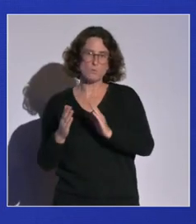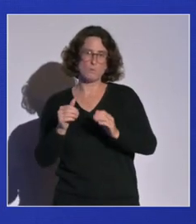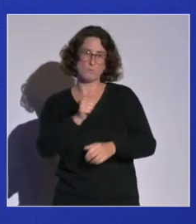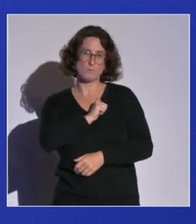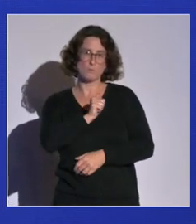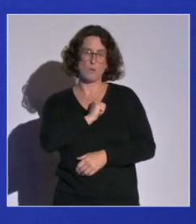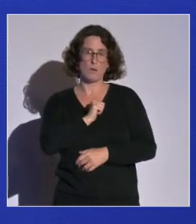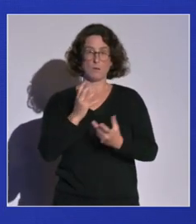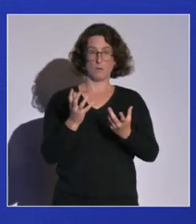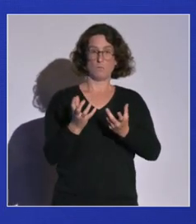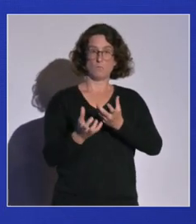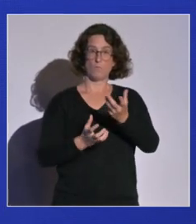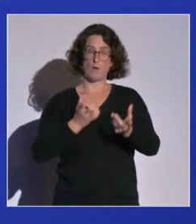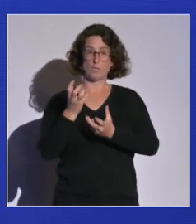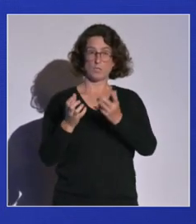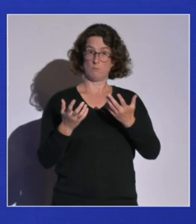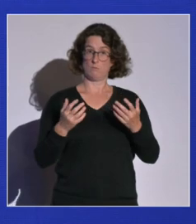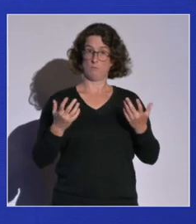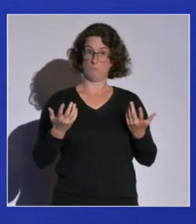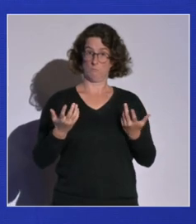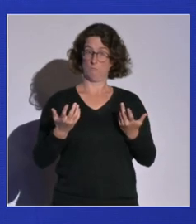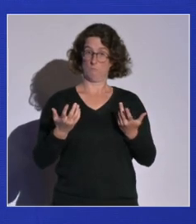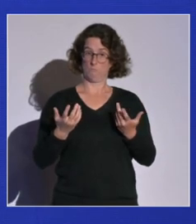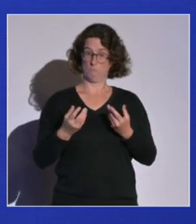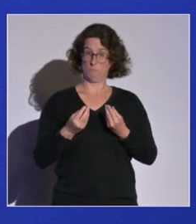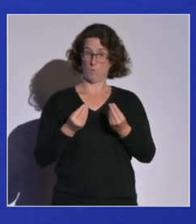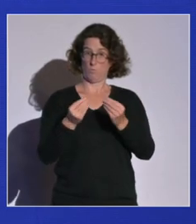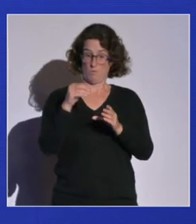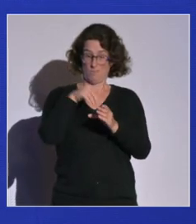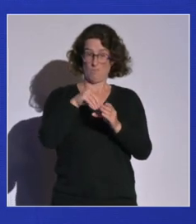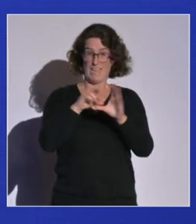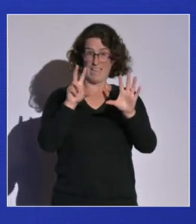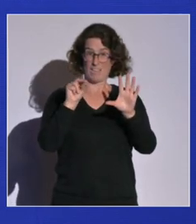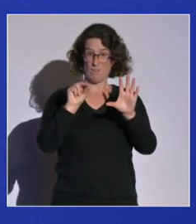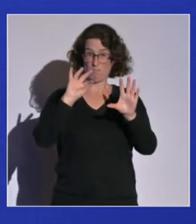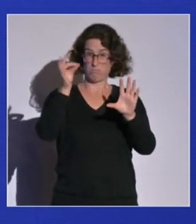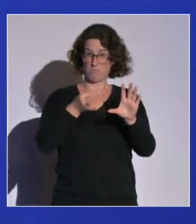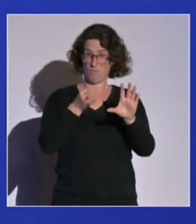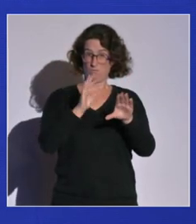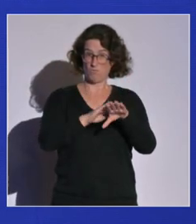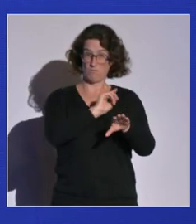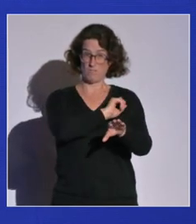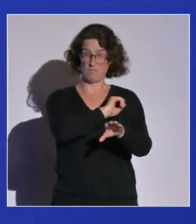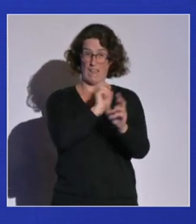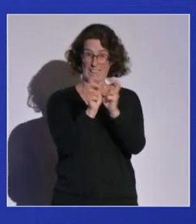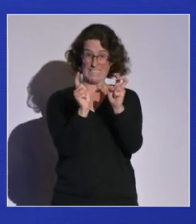c'est 80% d'économie d'électricité, avec une pompe à chaleur et de la